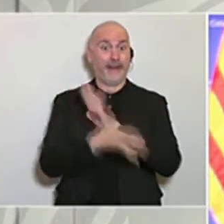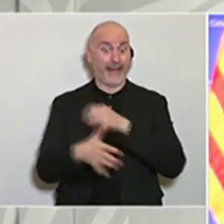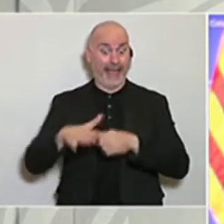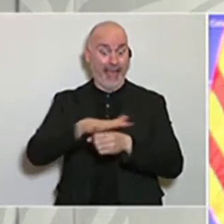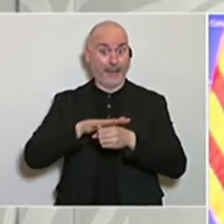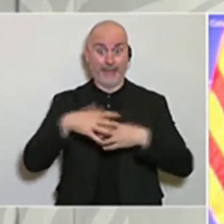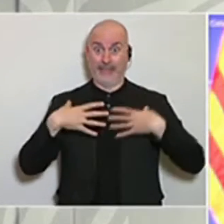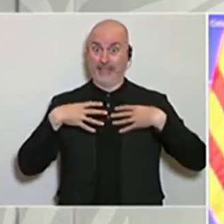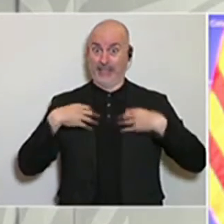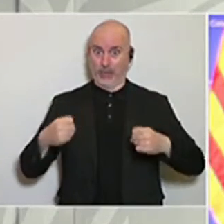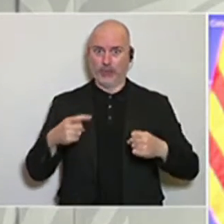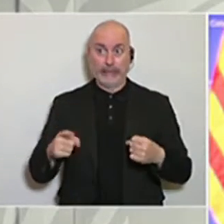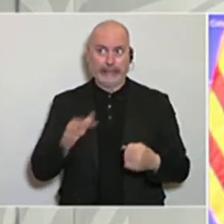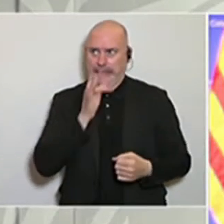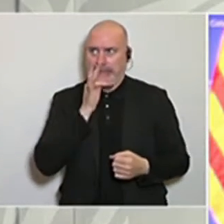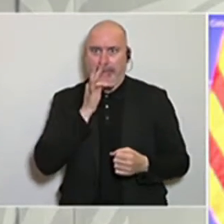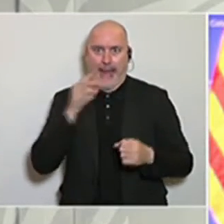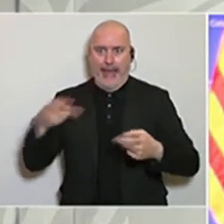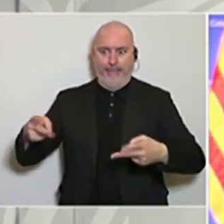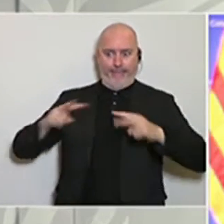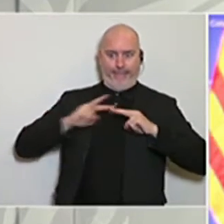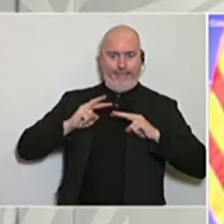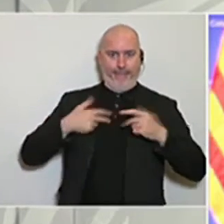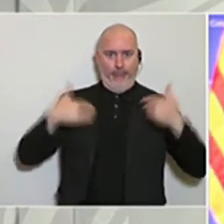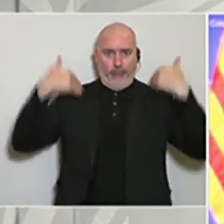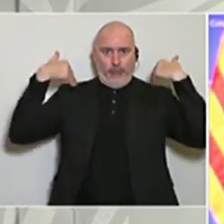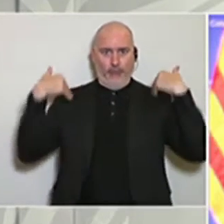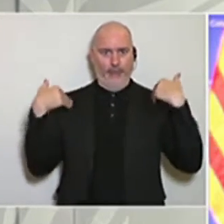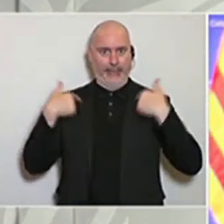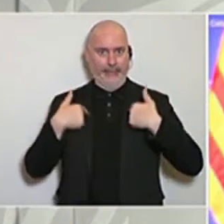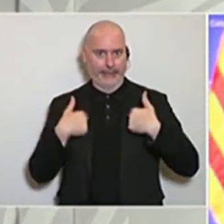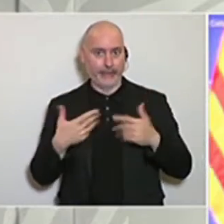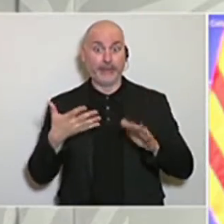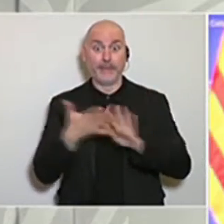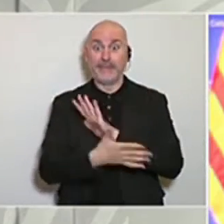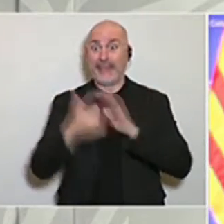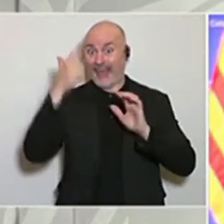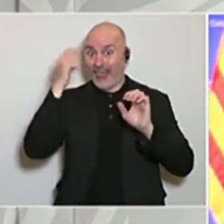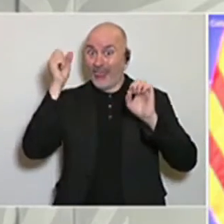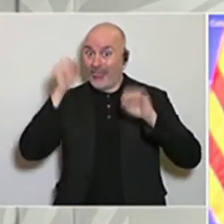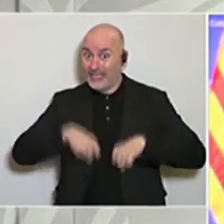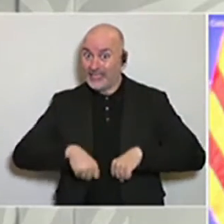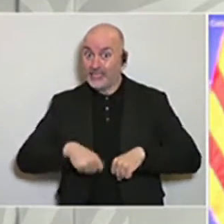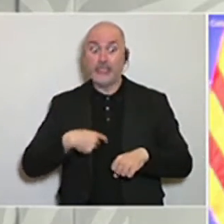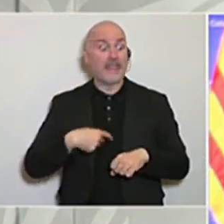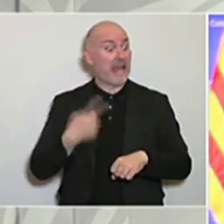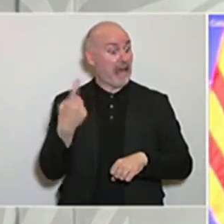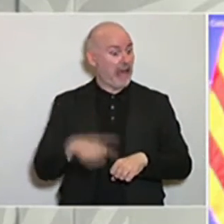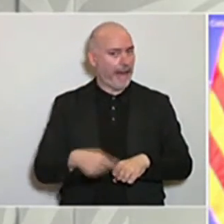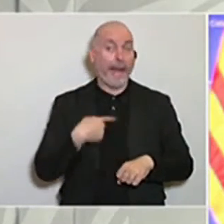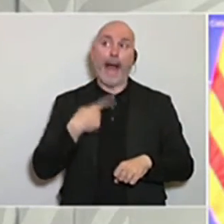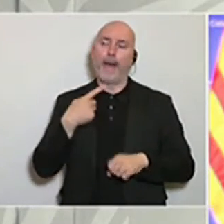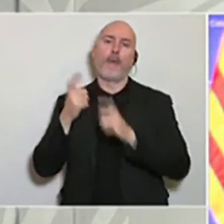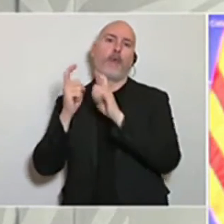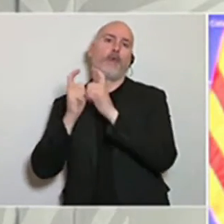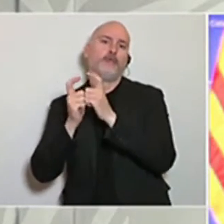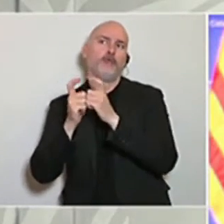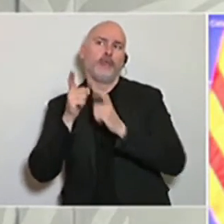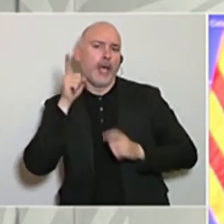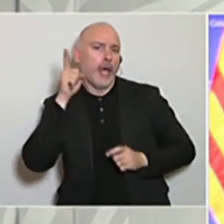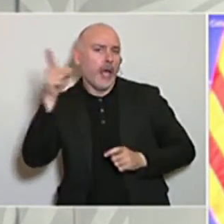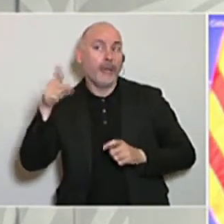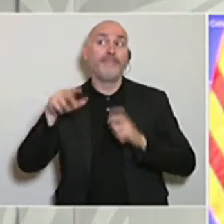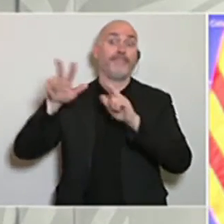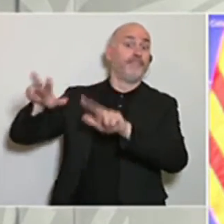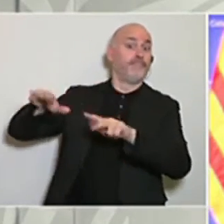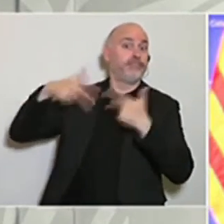salut encara no se'ns han retornat les competències i, per tant, cada decisió que anem prenent l'hem de consultar i ens han d'autoritzar des